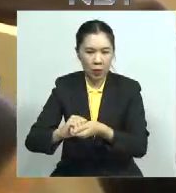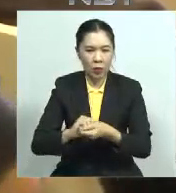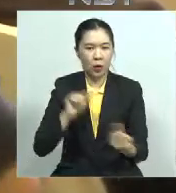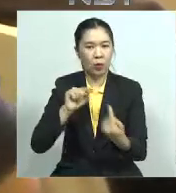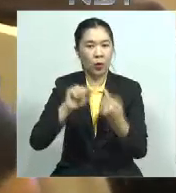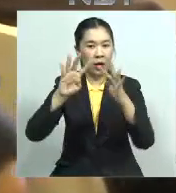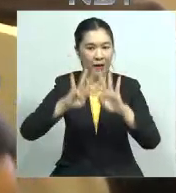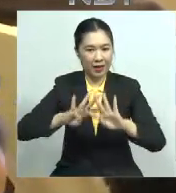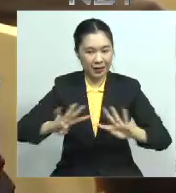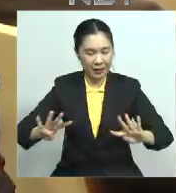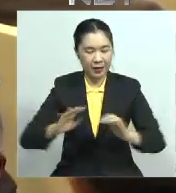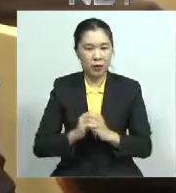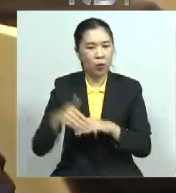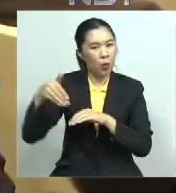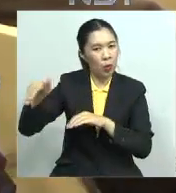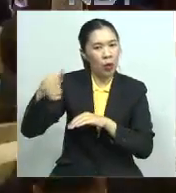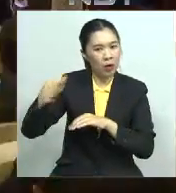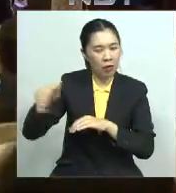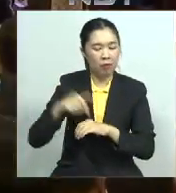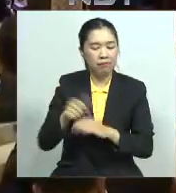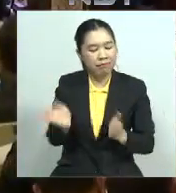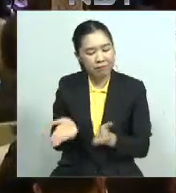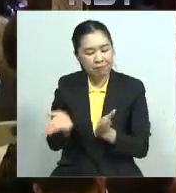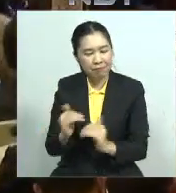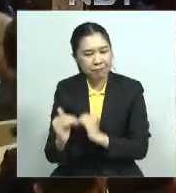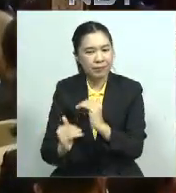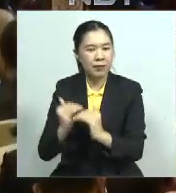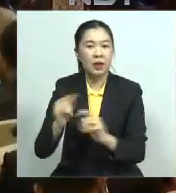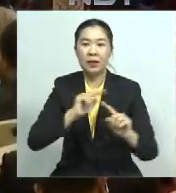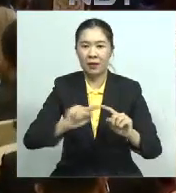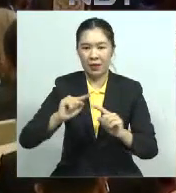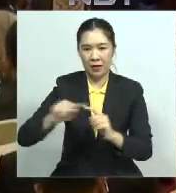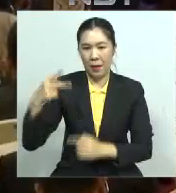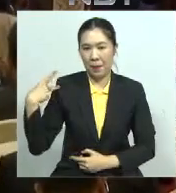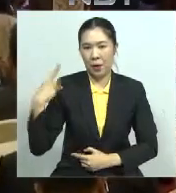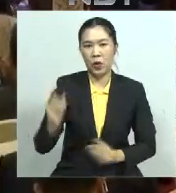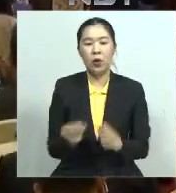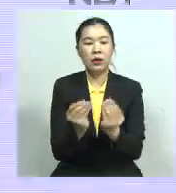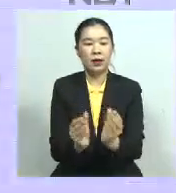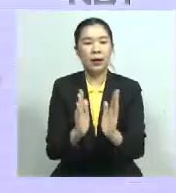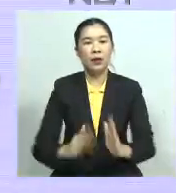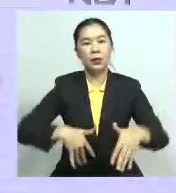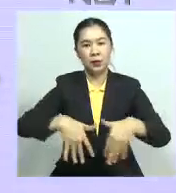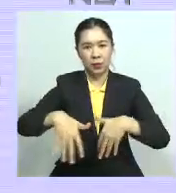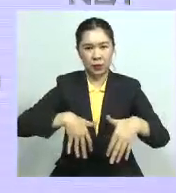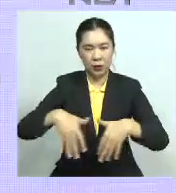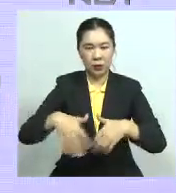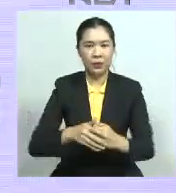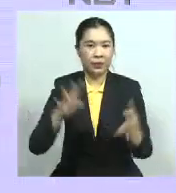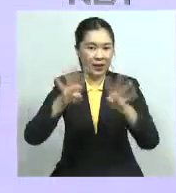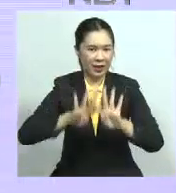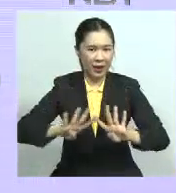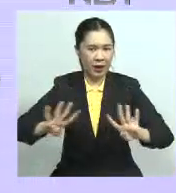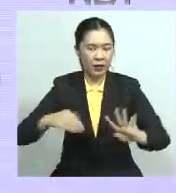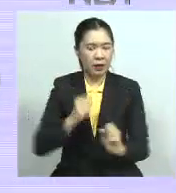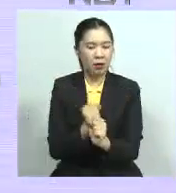อาเซียนหุ้นส่วนนอกภูมิภาคขับเคลื่อนความยั่งยืนในทุกมิติและเป็นประโยชน์ต่อประชาชนเพราะอาเซียนไม่สาม